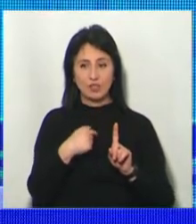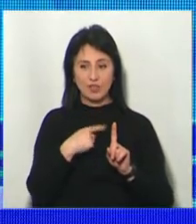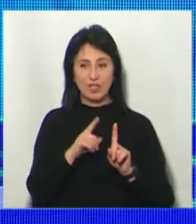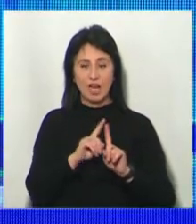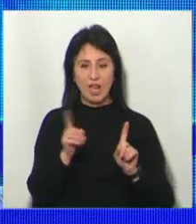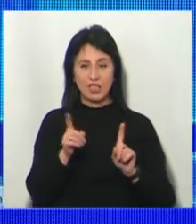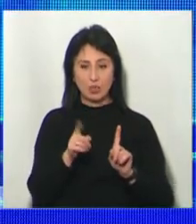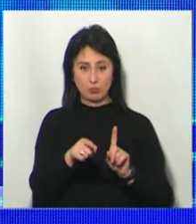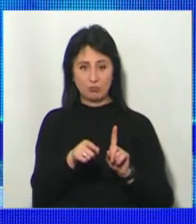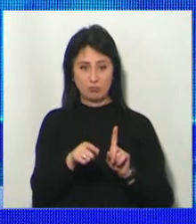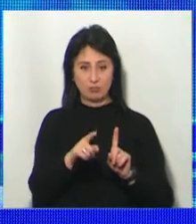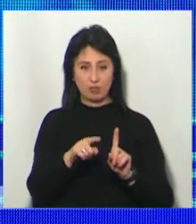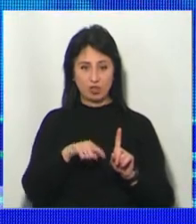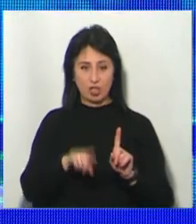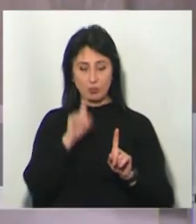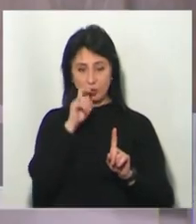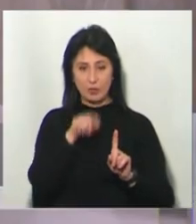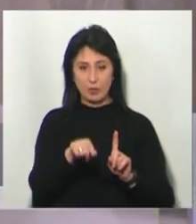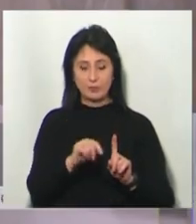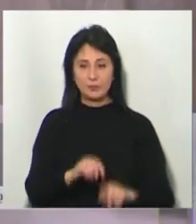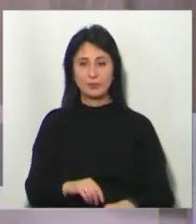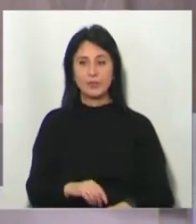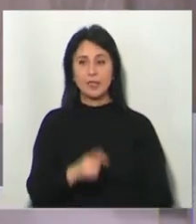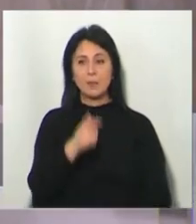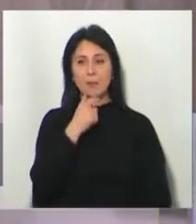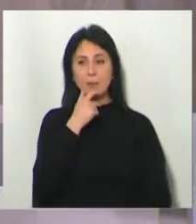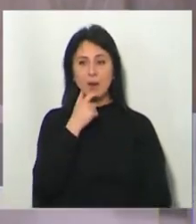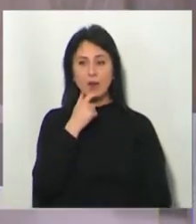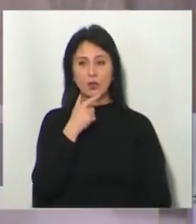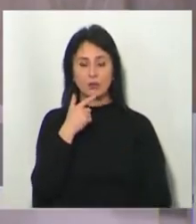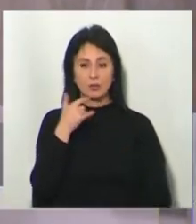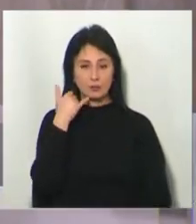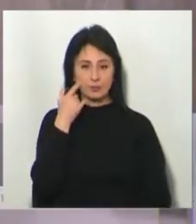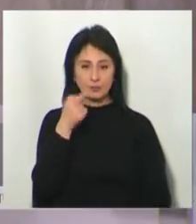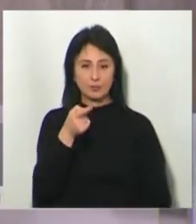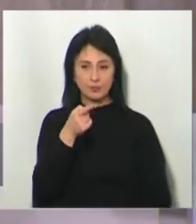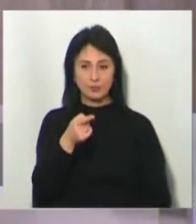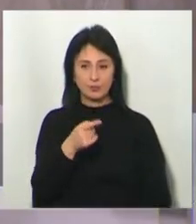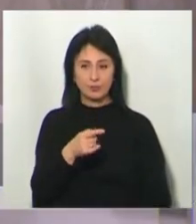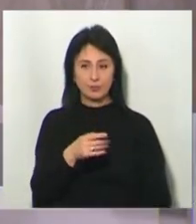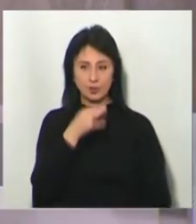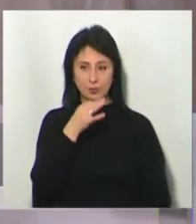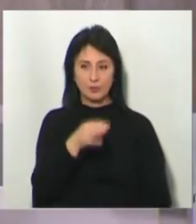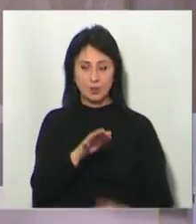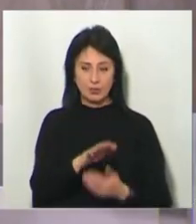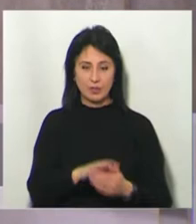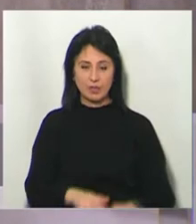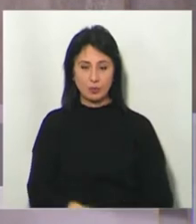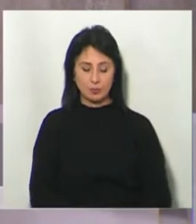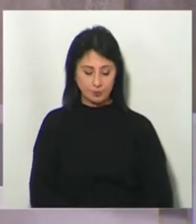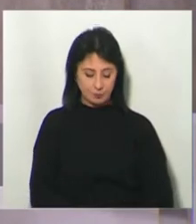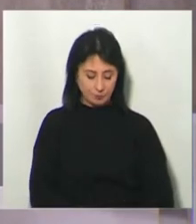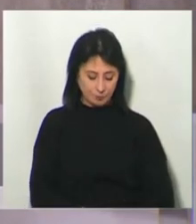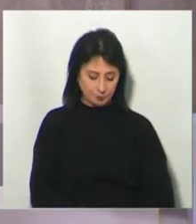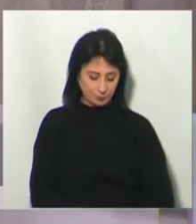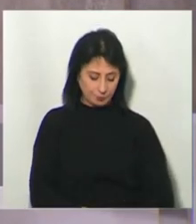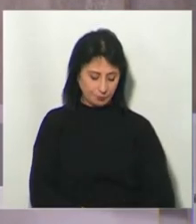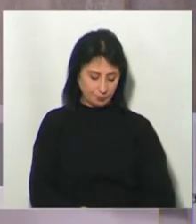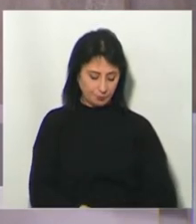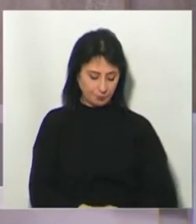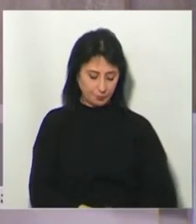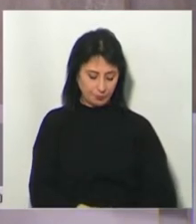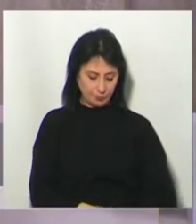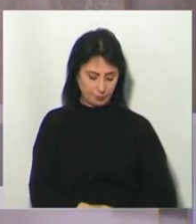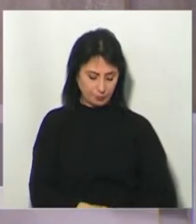ჩვენ განსაკუთრებით გავამახვილეთ დღეს ყურადღება. მაყურებელი გვერთვება, მოდით უპასუხოთ მაყურებელს და შემდეგ გავაგრძელოთ საუბარი. დილამშვიდობისა